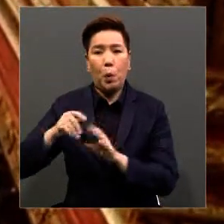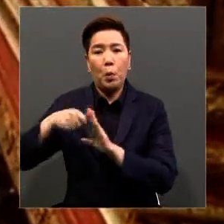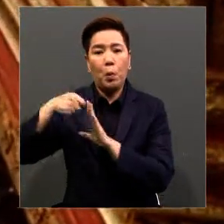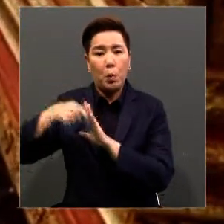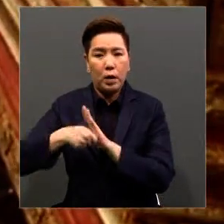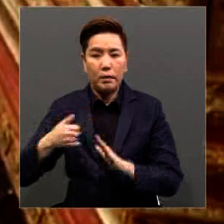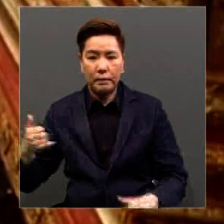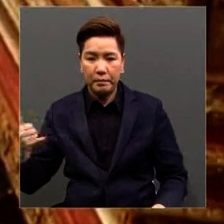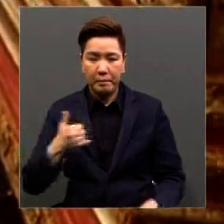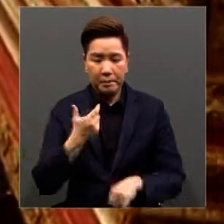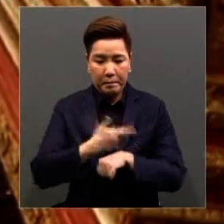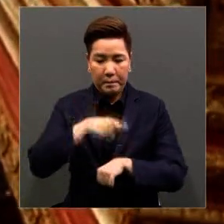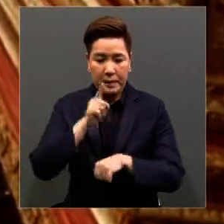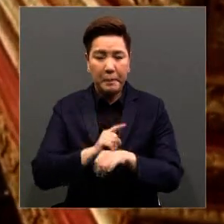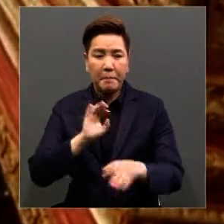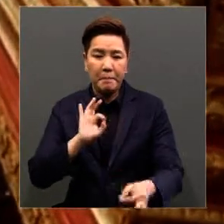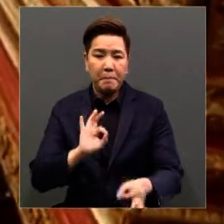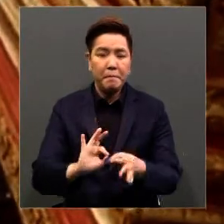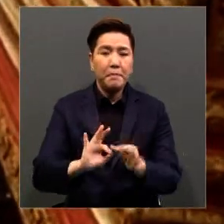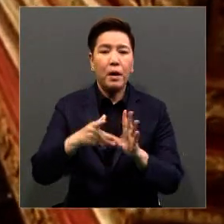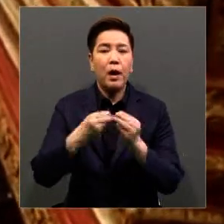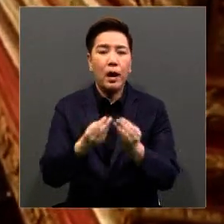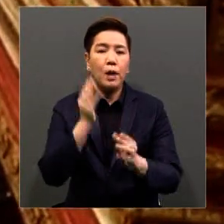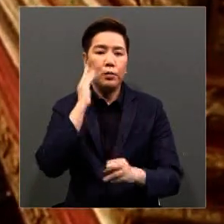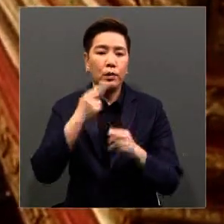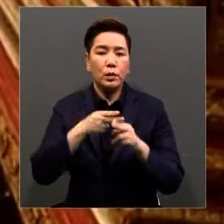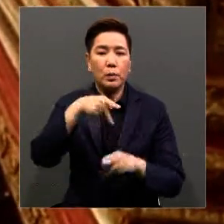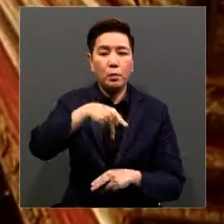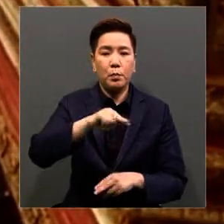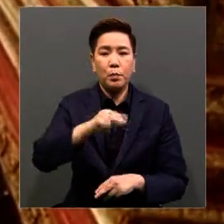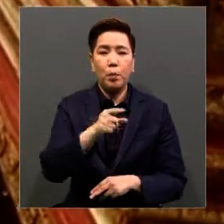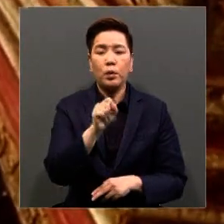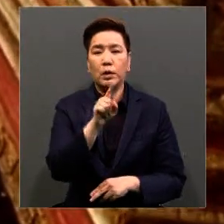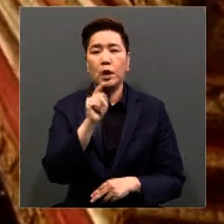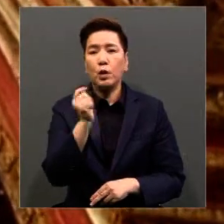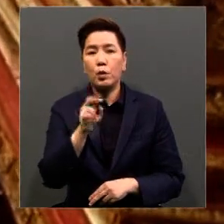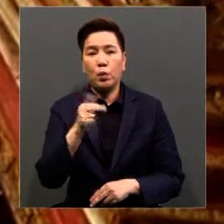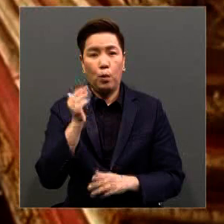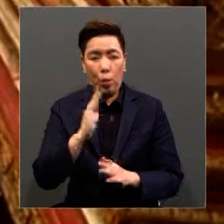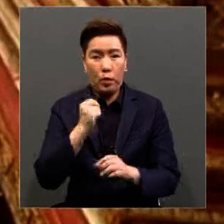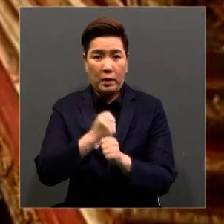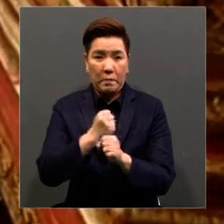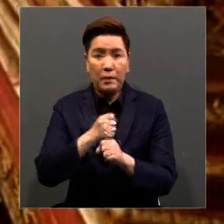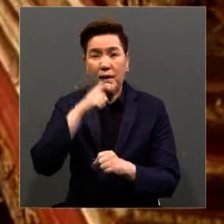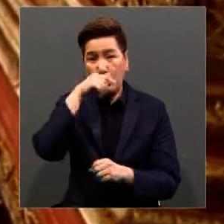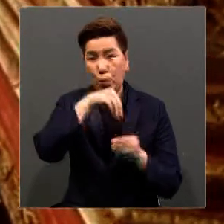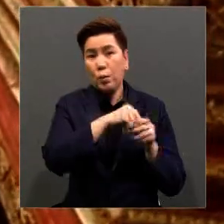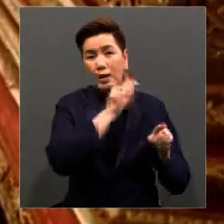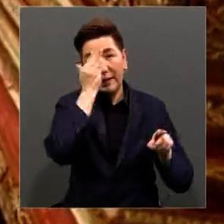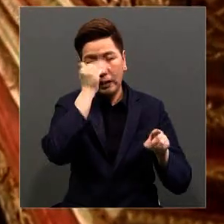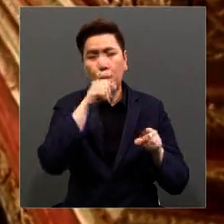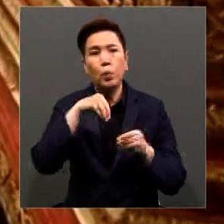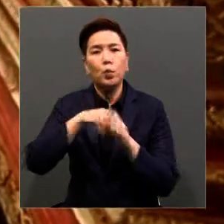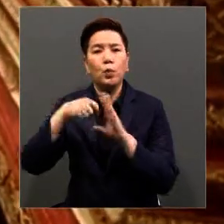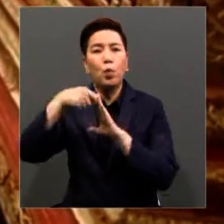นครราชสีมาเป็นประธานพิธีชชาปนกิจศพนายพงษสทรขุนศรีแรงงานไทยชาวจังหวัดนครราชสีมาที่เสีย